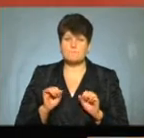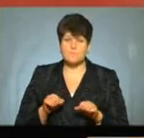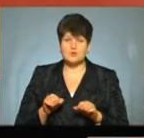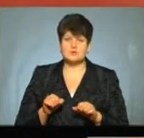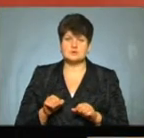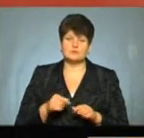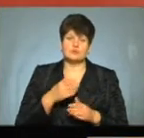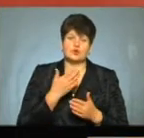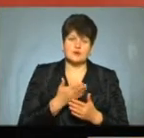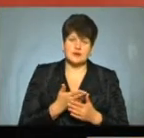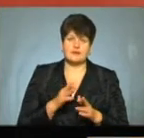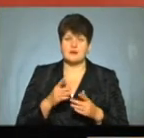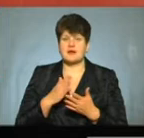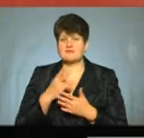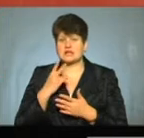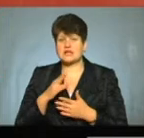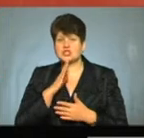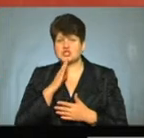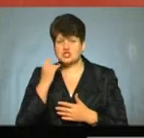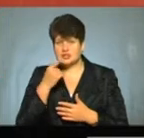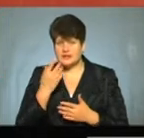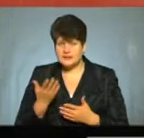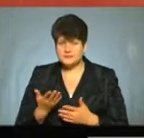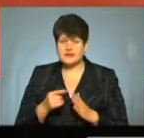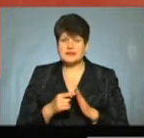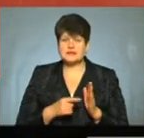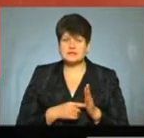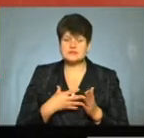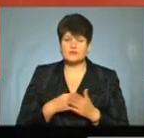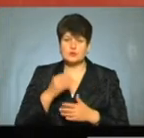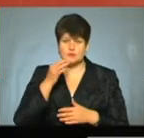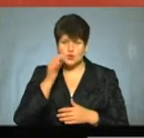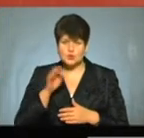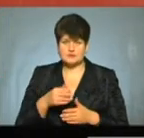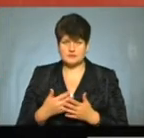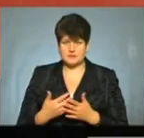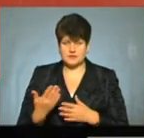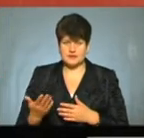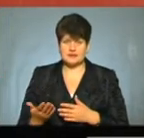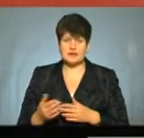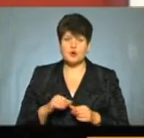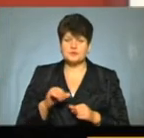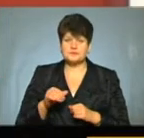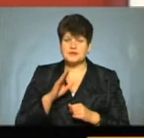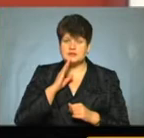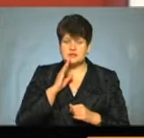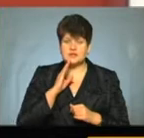етикет, як має виглядати жінка, ділитися своїм досвідом, наприклад, деякі жінки